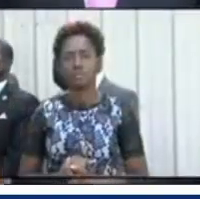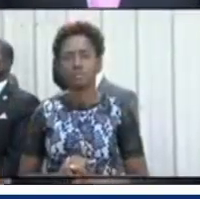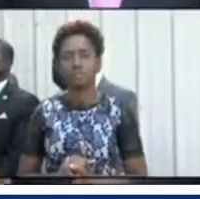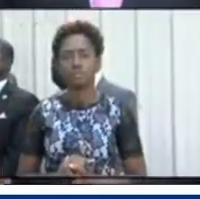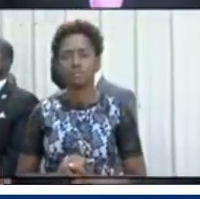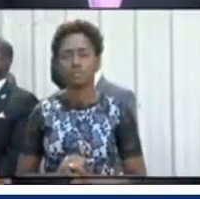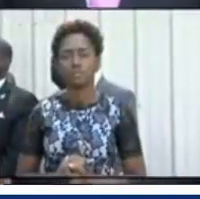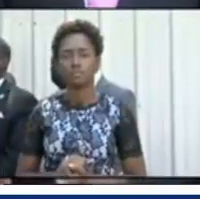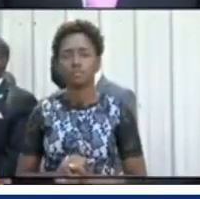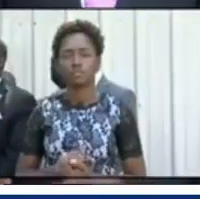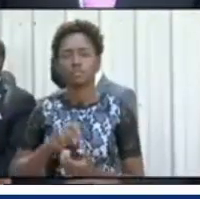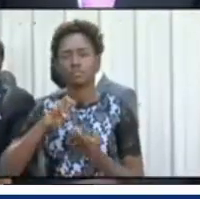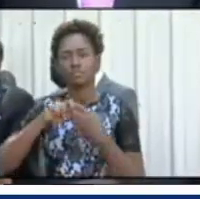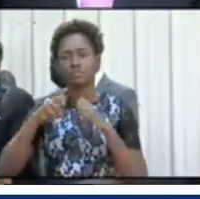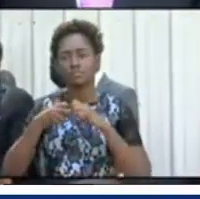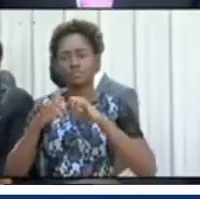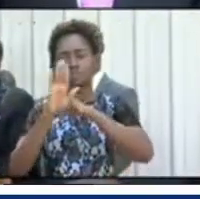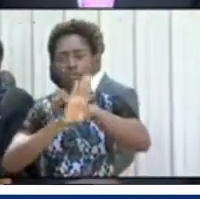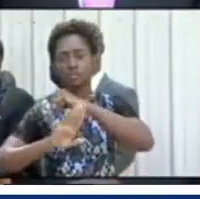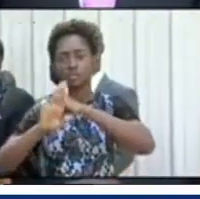arrivée. Insécurité, kidnapping.